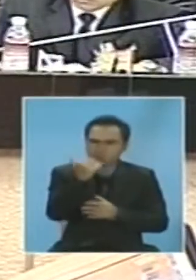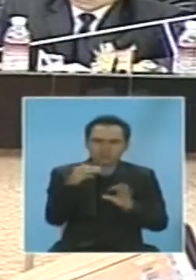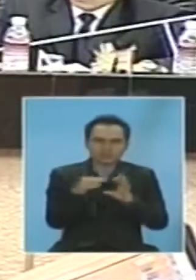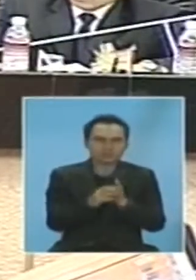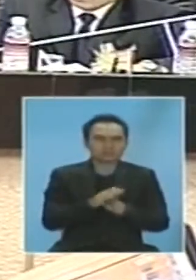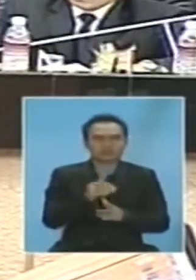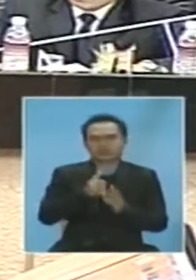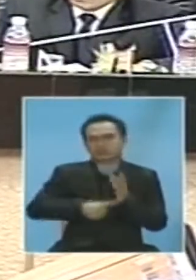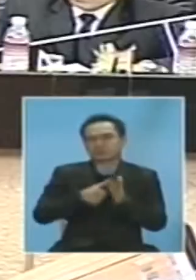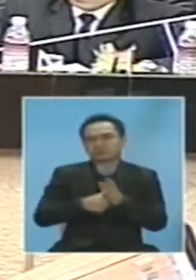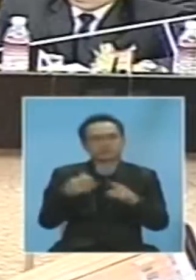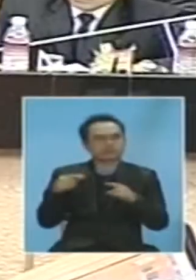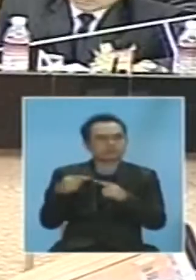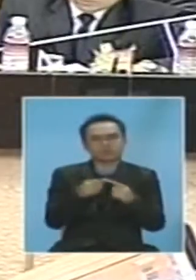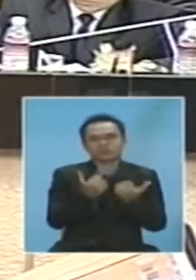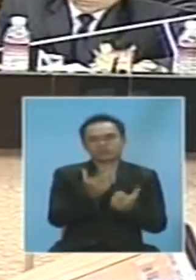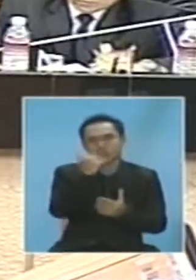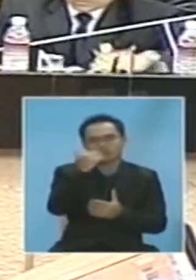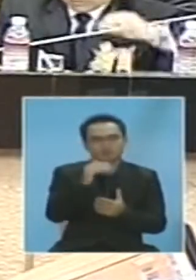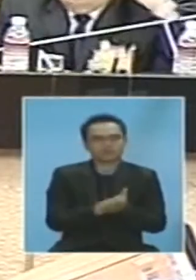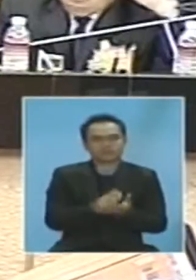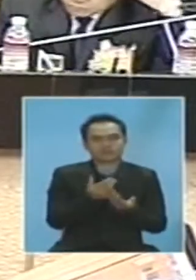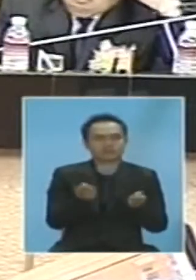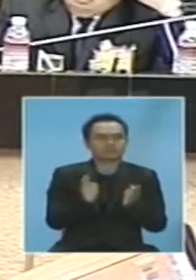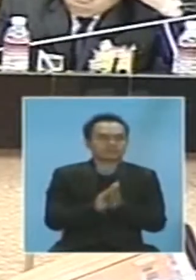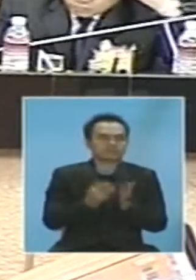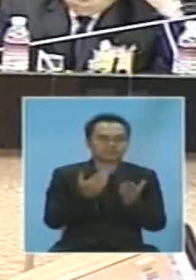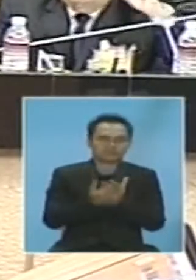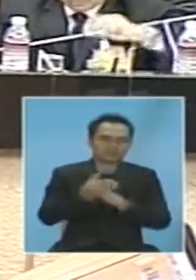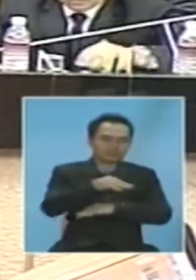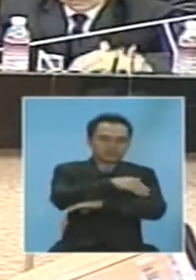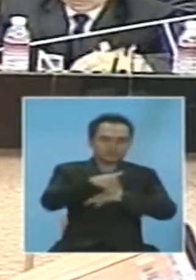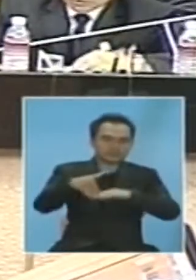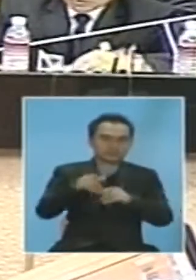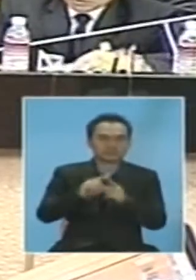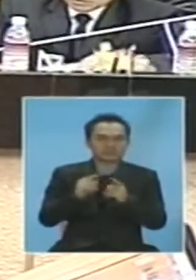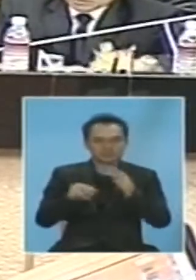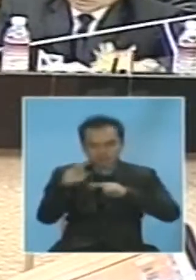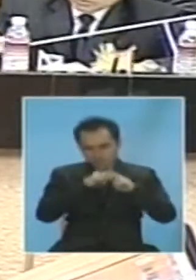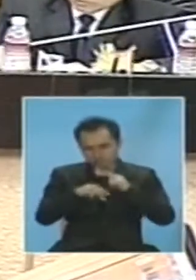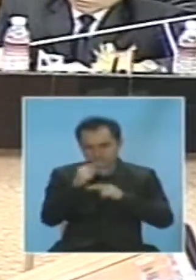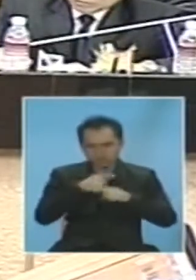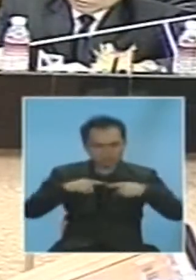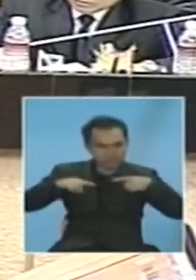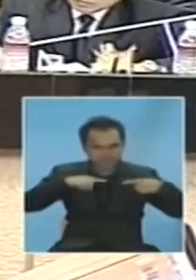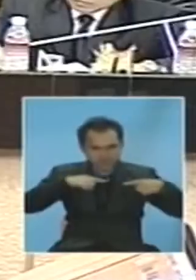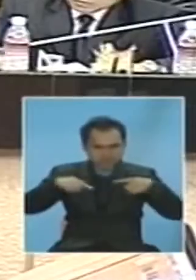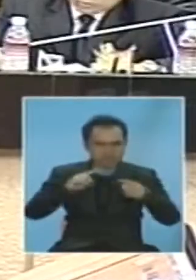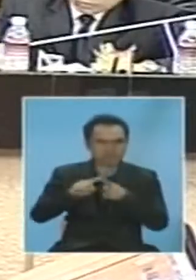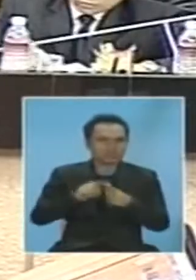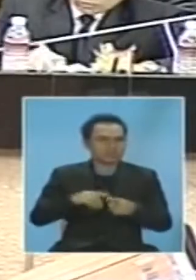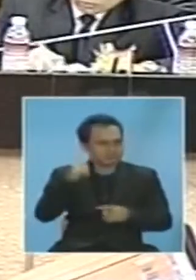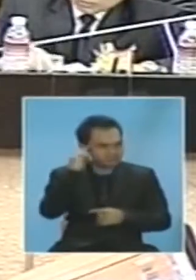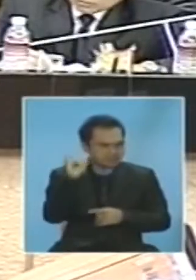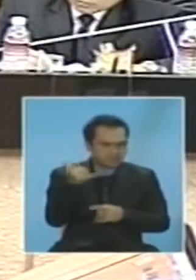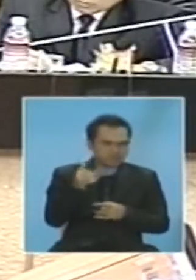ยังคงดำเนินการต่อการปิดบัญชีของคณะอนุกรรมการปิดบัญชีนั้นก็ยังมีข้อโต้แย้งอยู่อย่างที่ได้เรียนเบื้องต้น